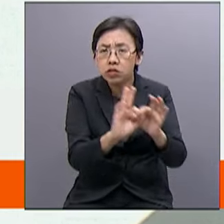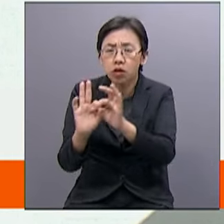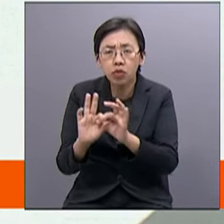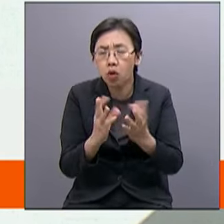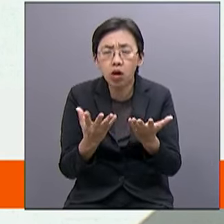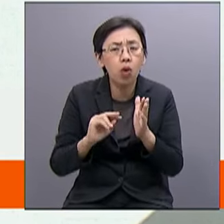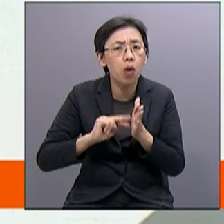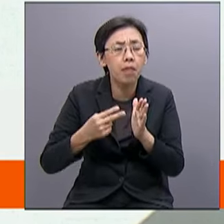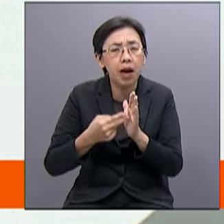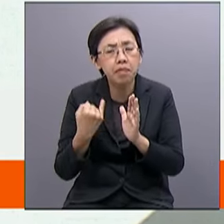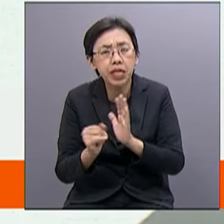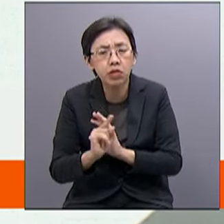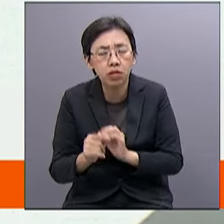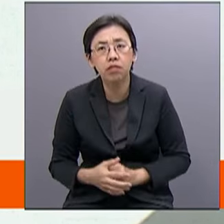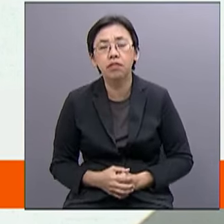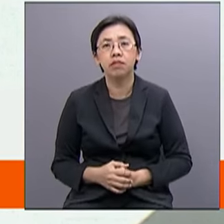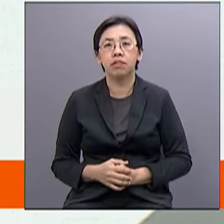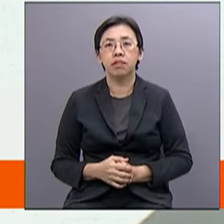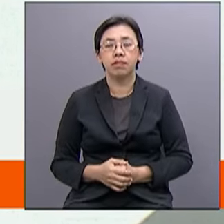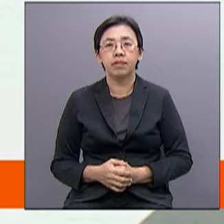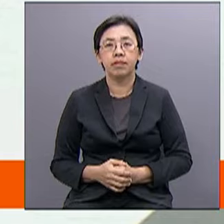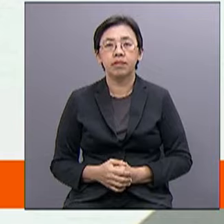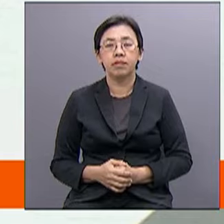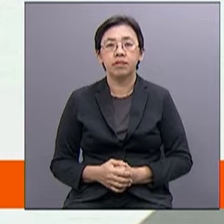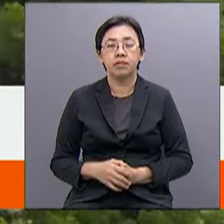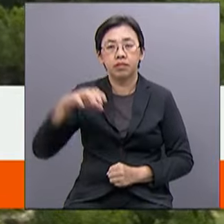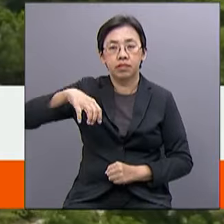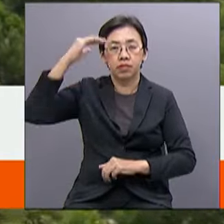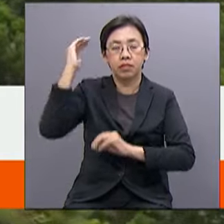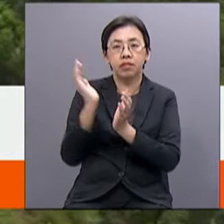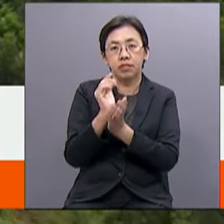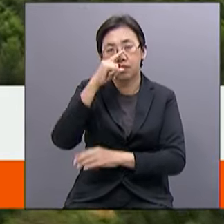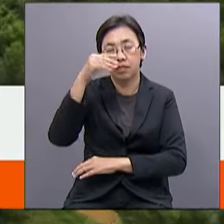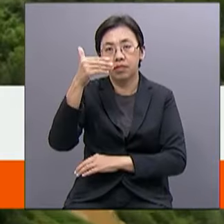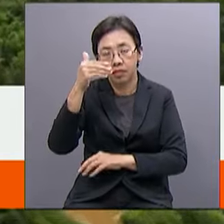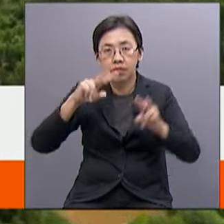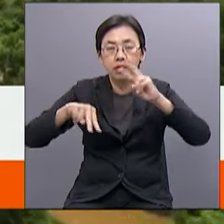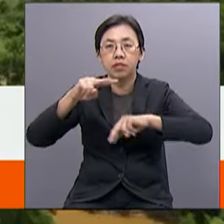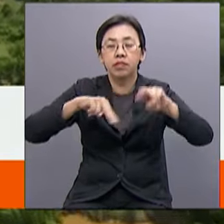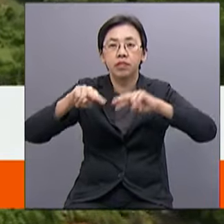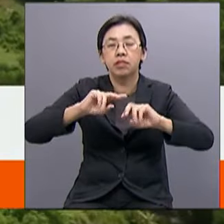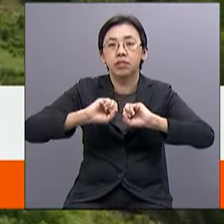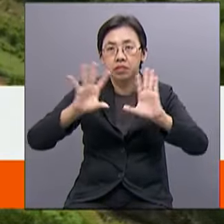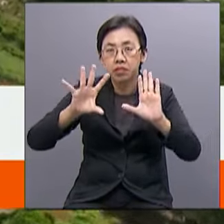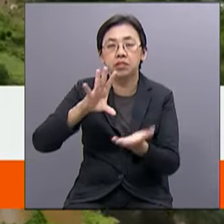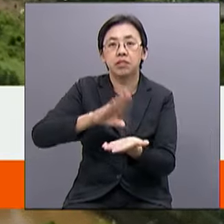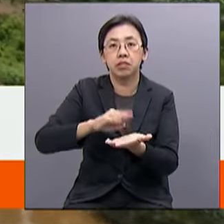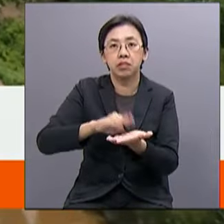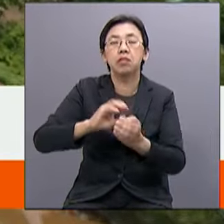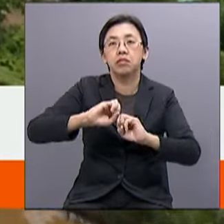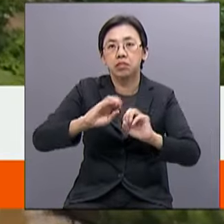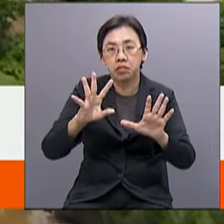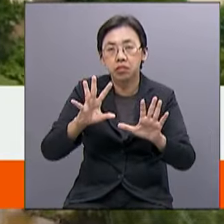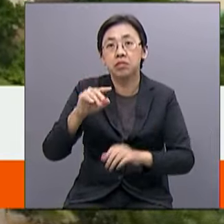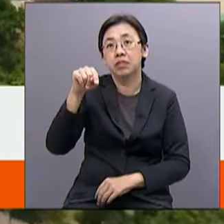ในส่วนเรื่องของความเชื่อมโยงเนี่ยทางสำนักงานชาติเนี่ยเราได้พบข้อเท็จจริงว่าค่อนข้างชัดครับ ค่ะ ว่าในเหตุ